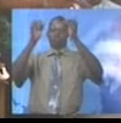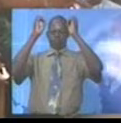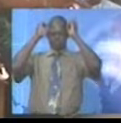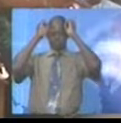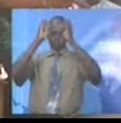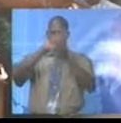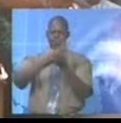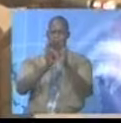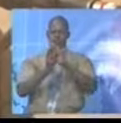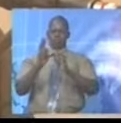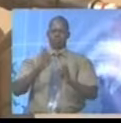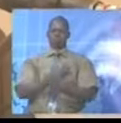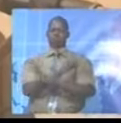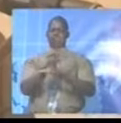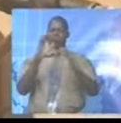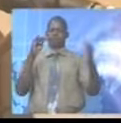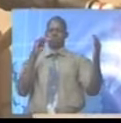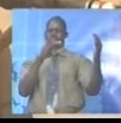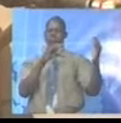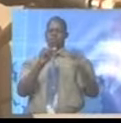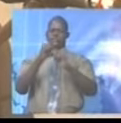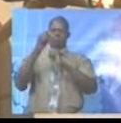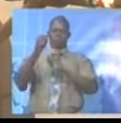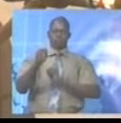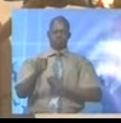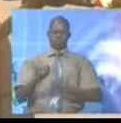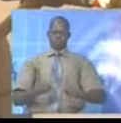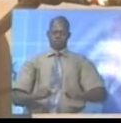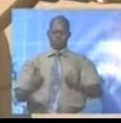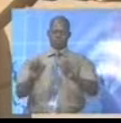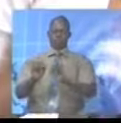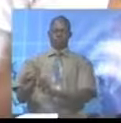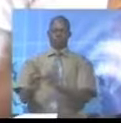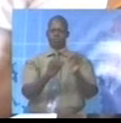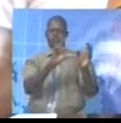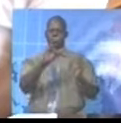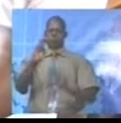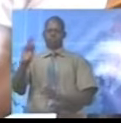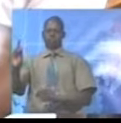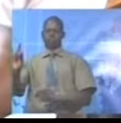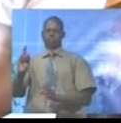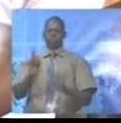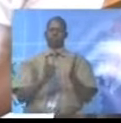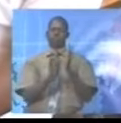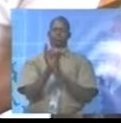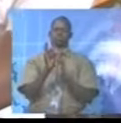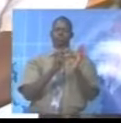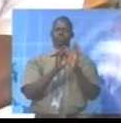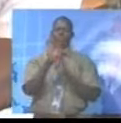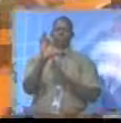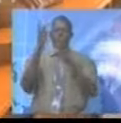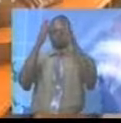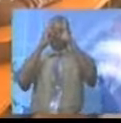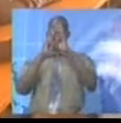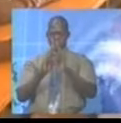rendre effective l'éducation à distance, conduire à terme le système LMD, développer des filières professionnalisantes et veiller au respect